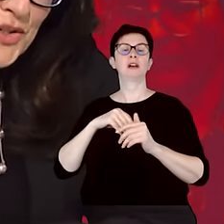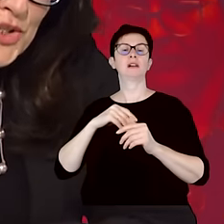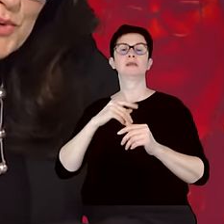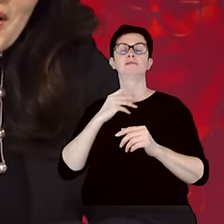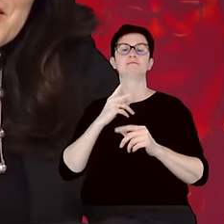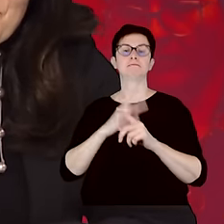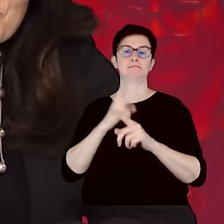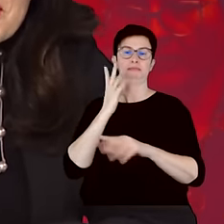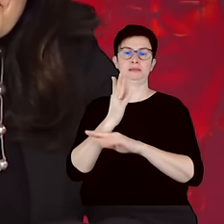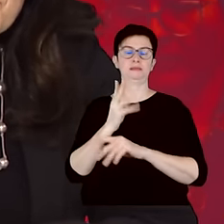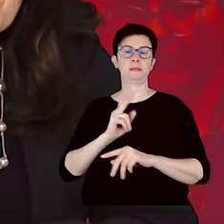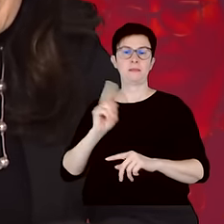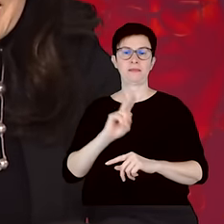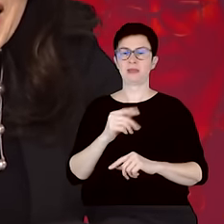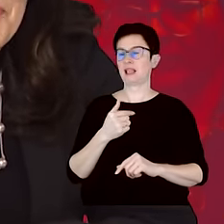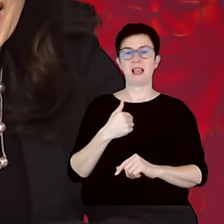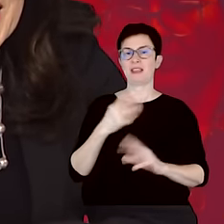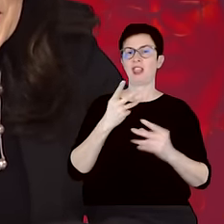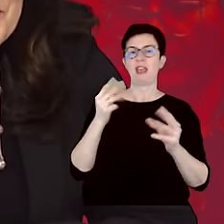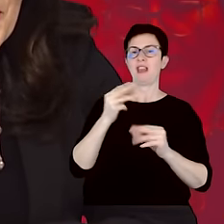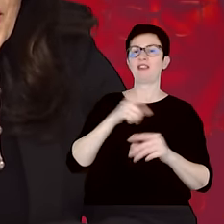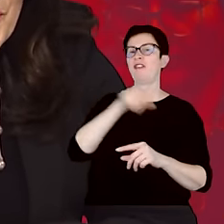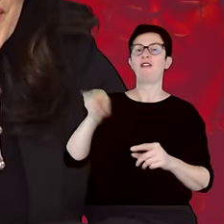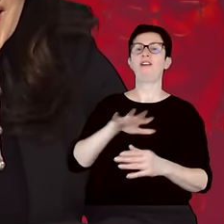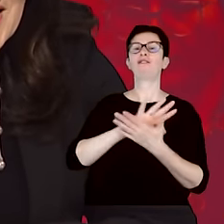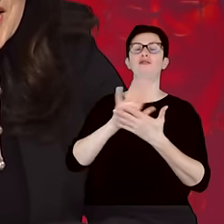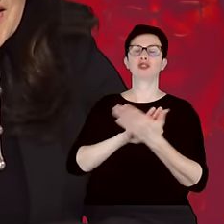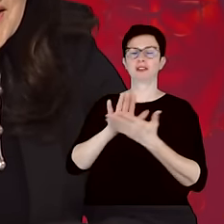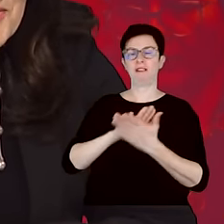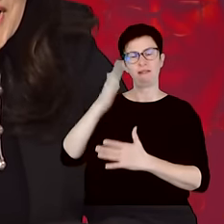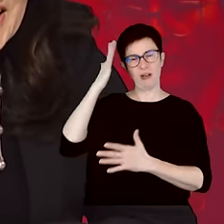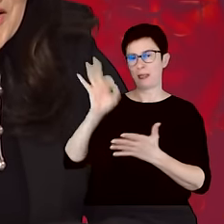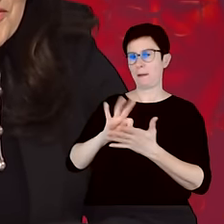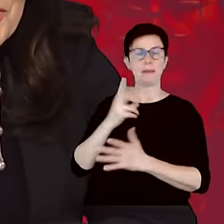Nie sądzę, żeby państwo wszystko wiedzieli, bo